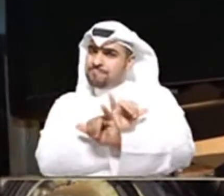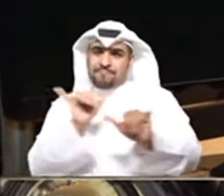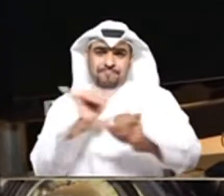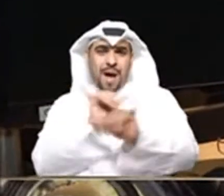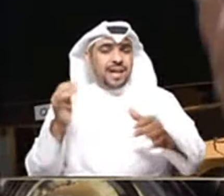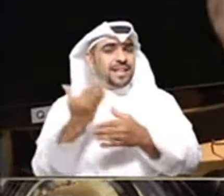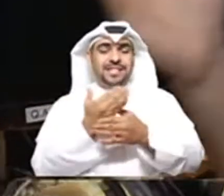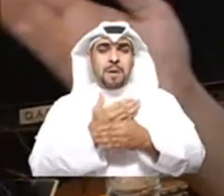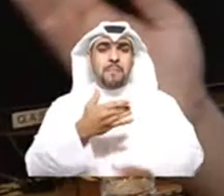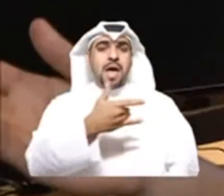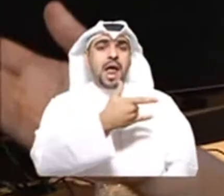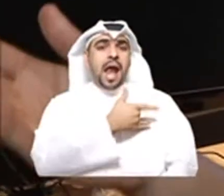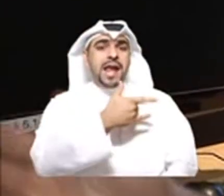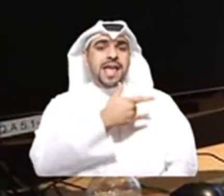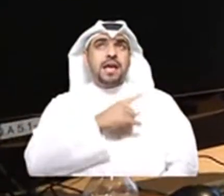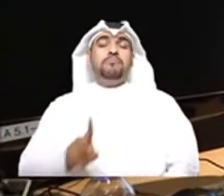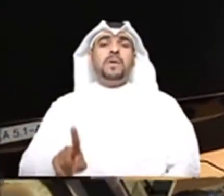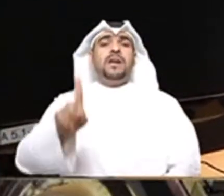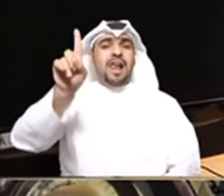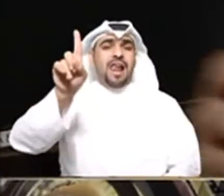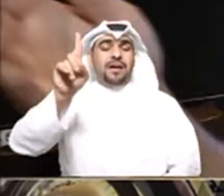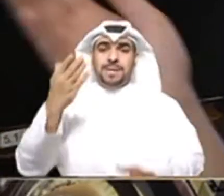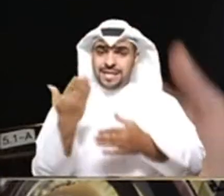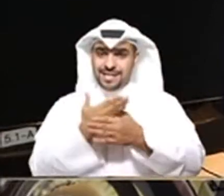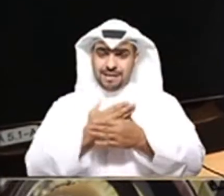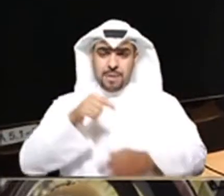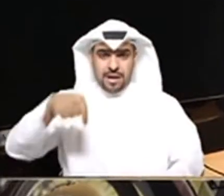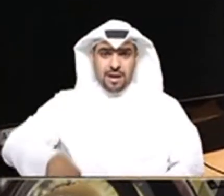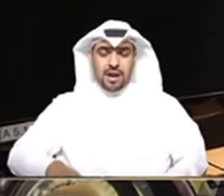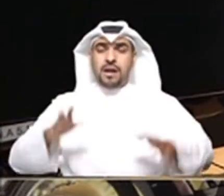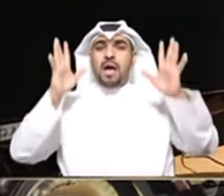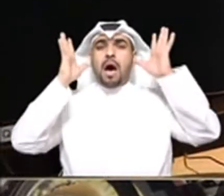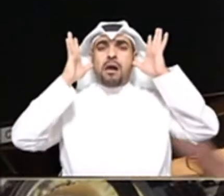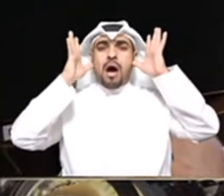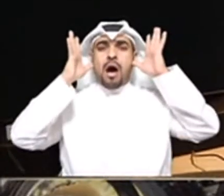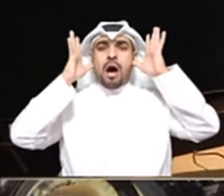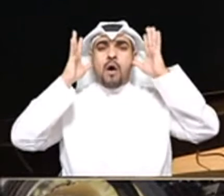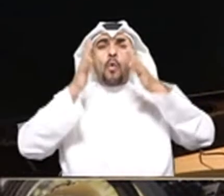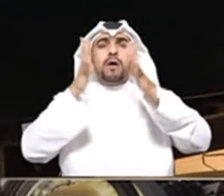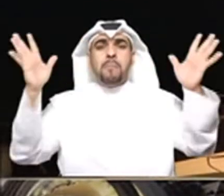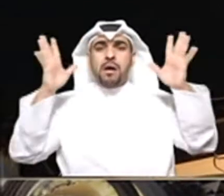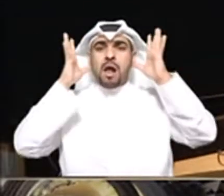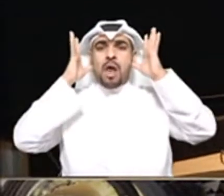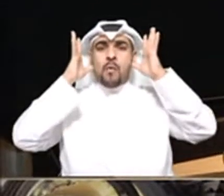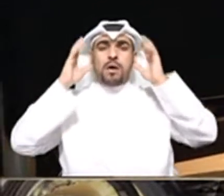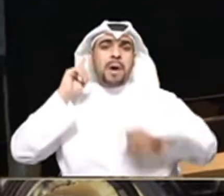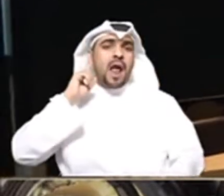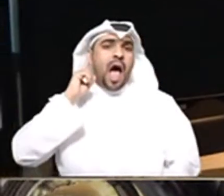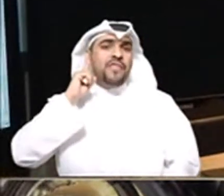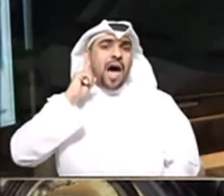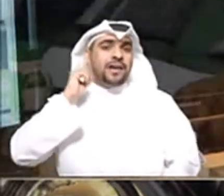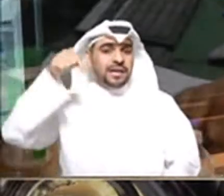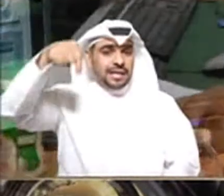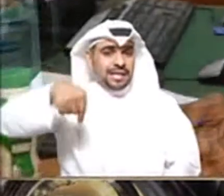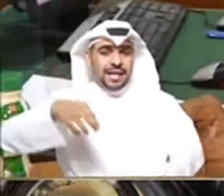لله، انت قاعد تعلنين الاذان حق شريحه كبيره من اهل الكويت، فان شاء الله يعني هذه تعوضنا عن جمعه